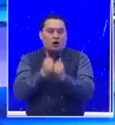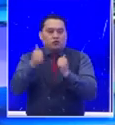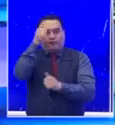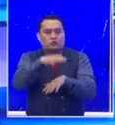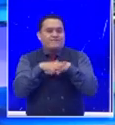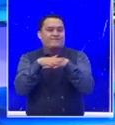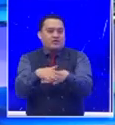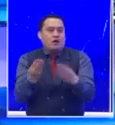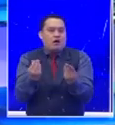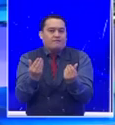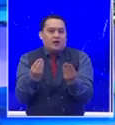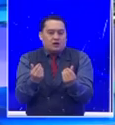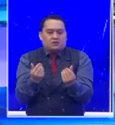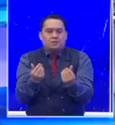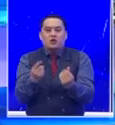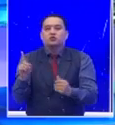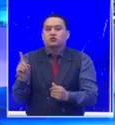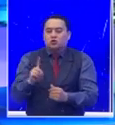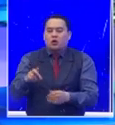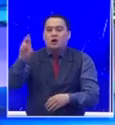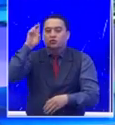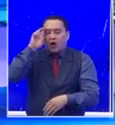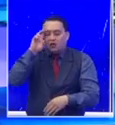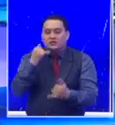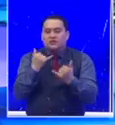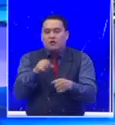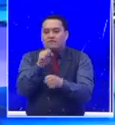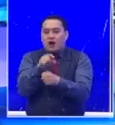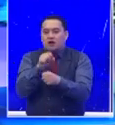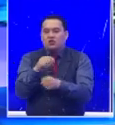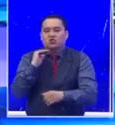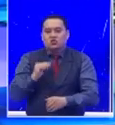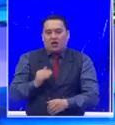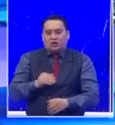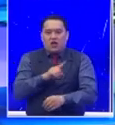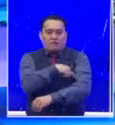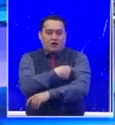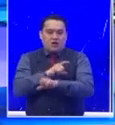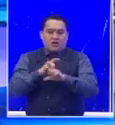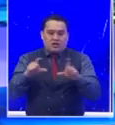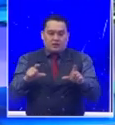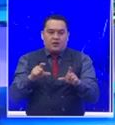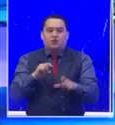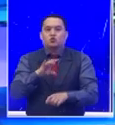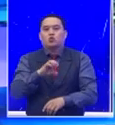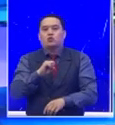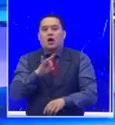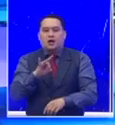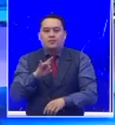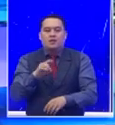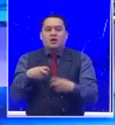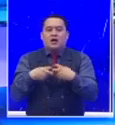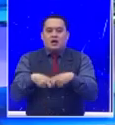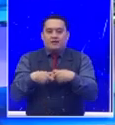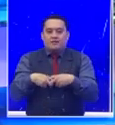выделяет достаточные финансовые средства. Государственные заказы выполняют и частные клиники. Одна из таких – Сункар. Травматологами